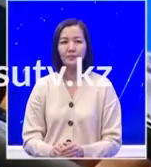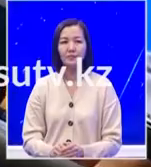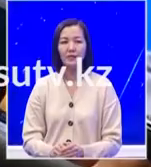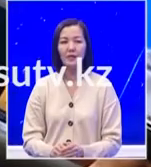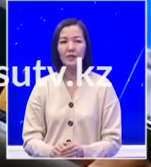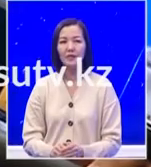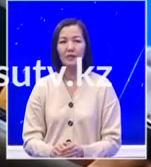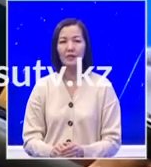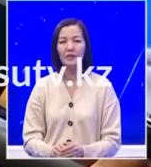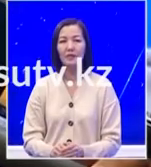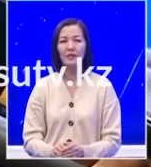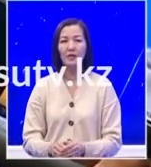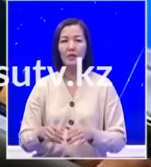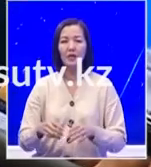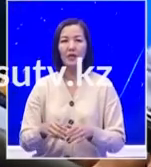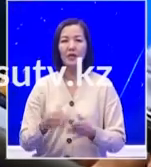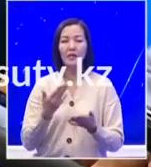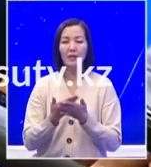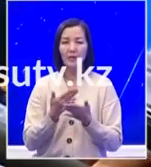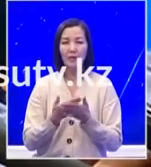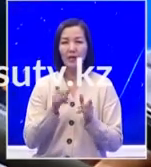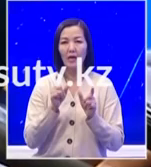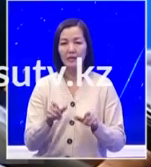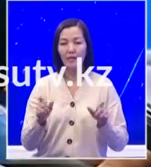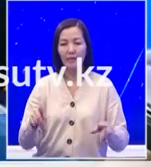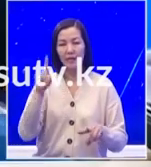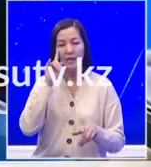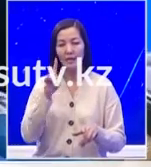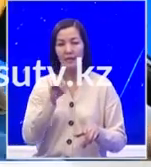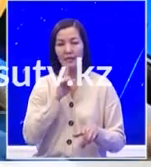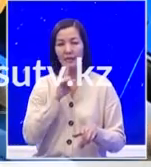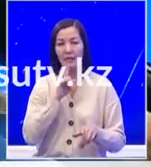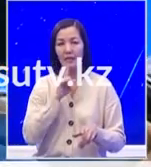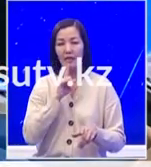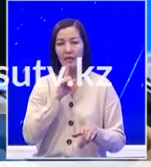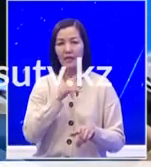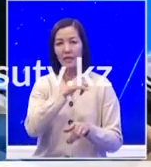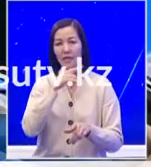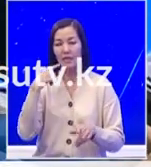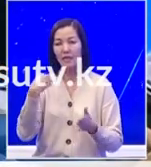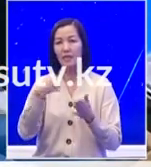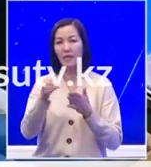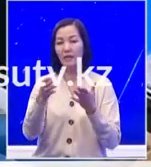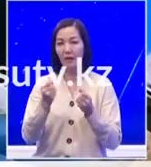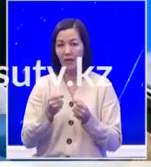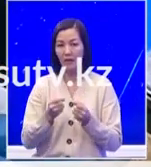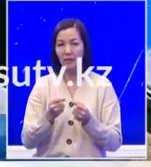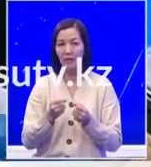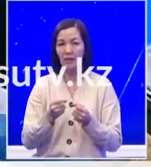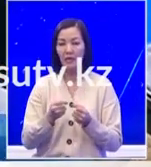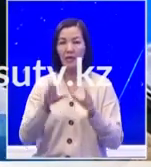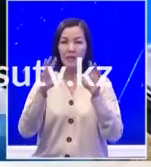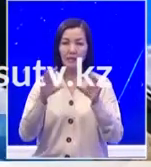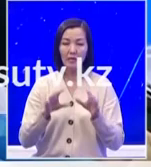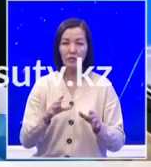Біздің азаматтар осы автокөліктер сатып алған. Сатып алғаннан кейін біздің Қазақстан мемлекетінің заңы бойынша заңды түрде осы автокөліктерді